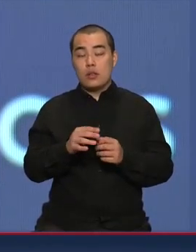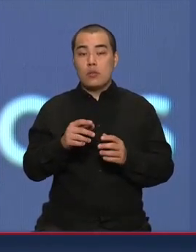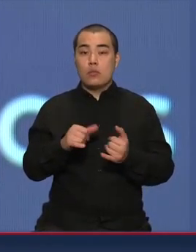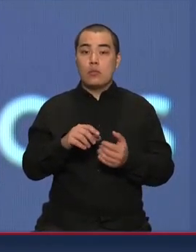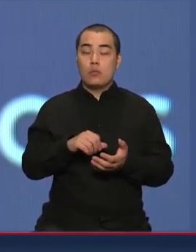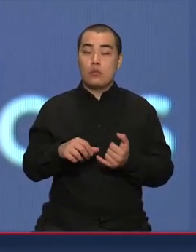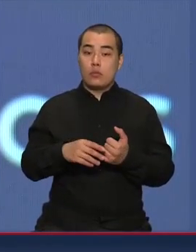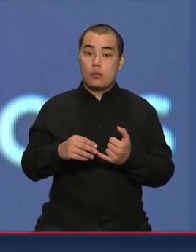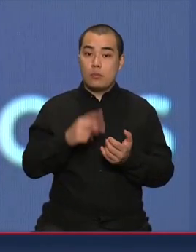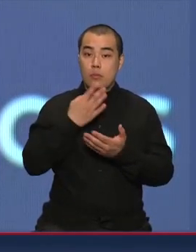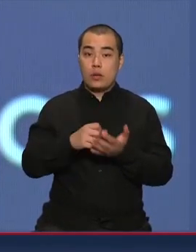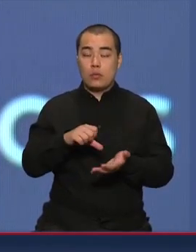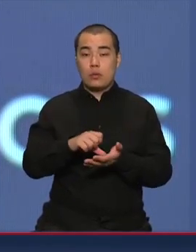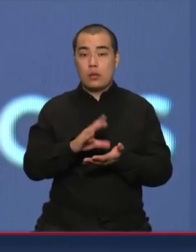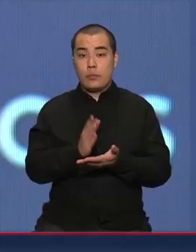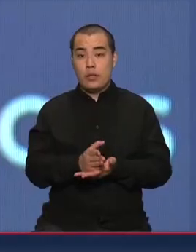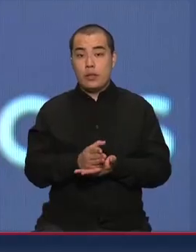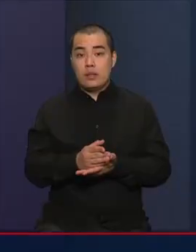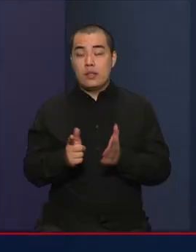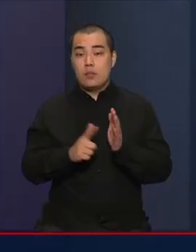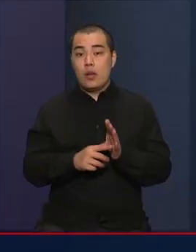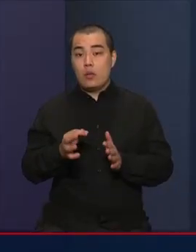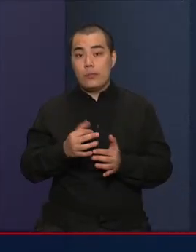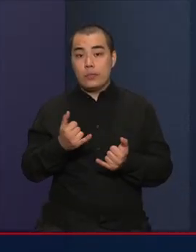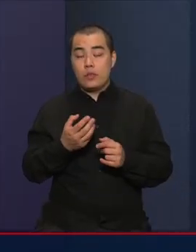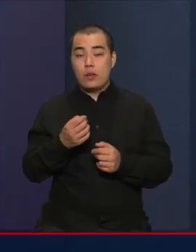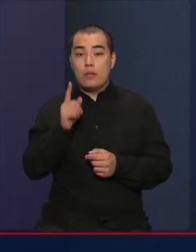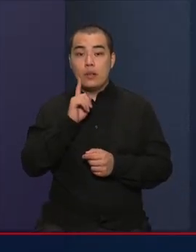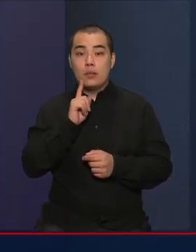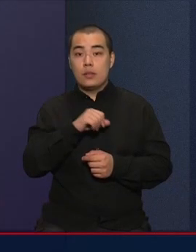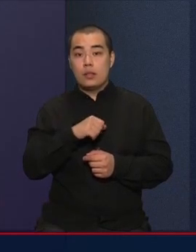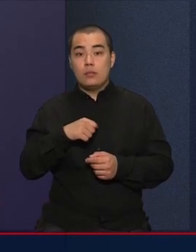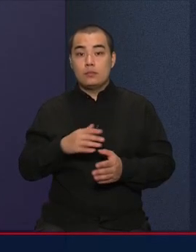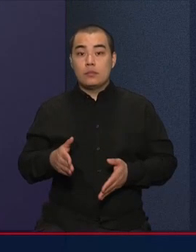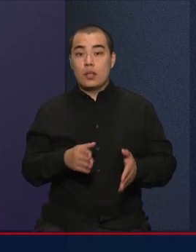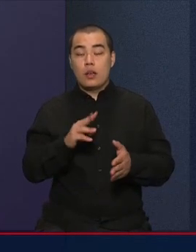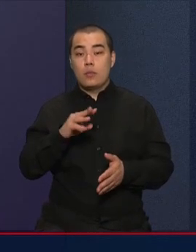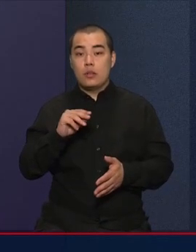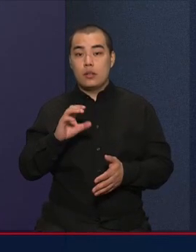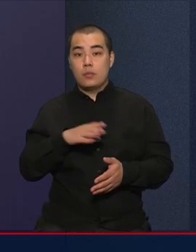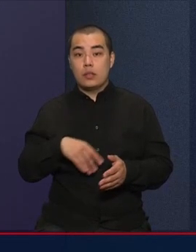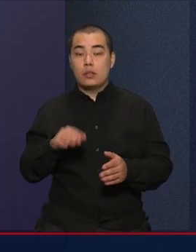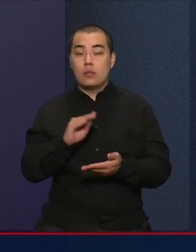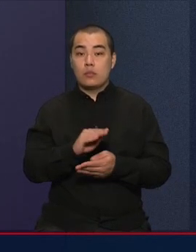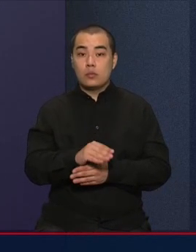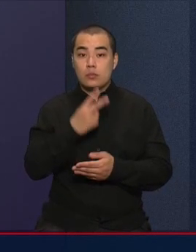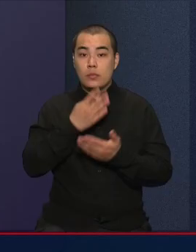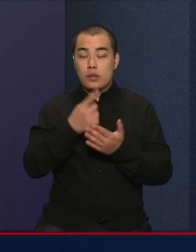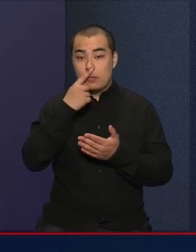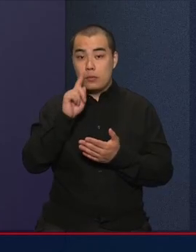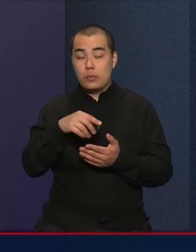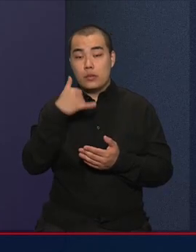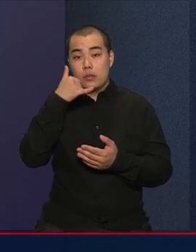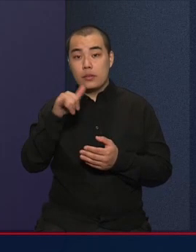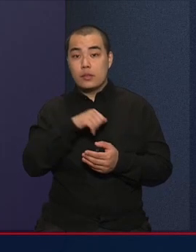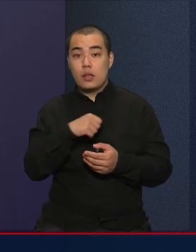дорог республиканского значения в 7 областях. Тем временем на случай экстренной ситуации МЧС дополнил список номеров телефонов горячей линии.